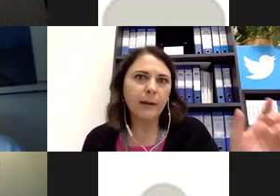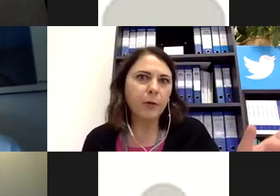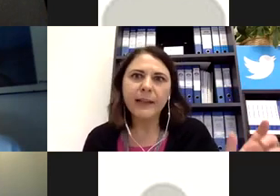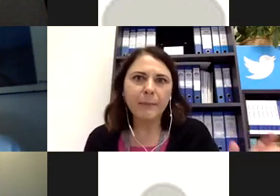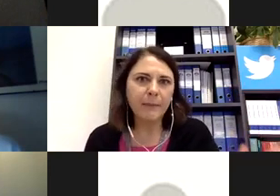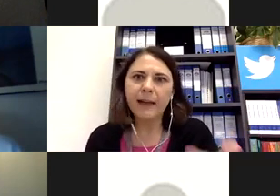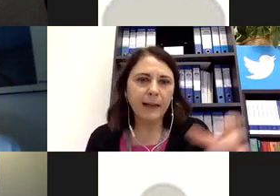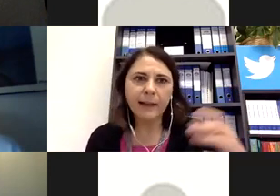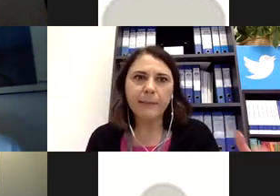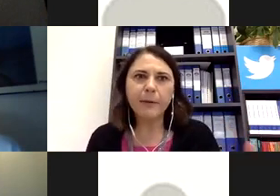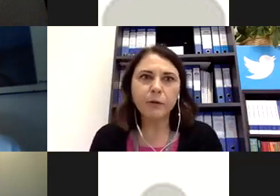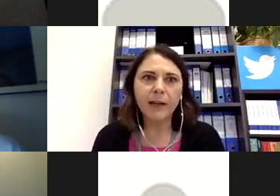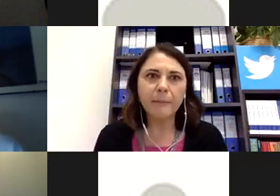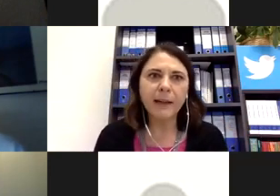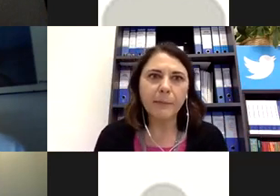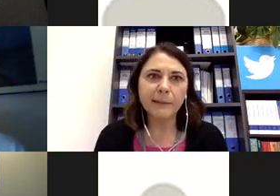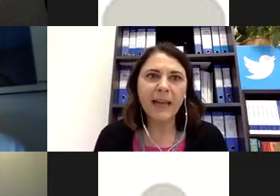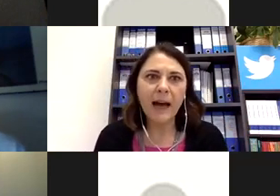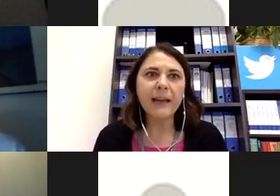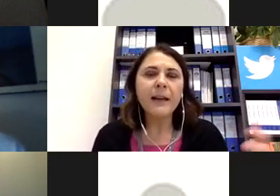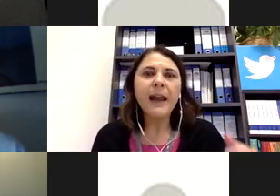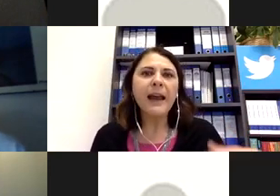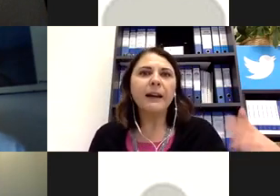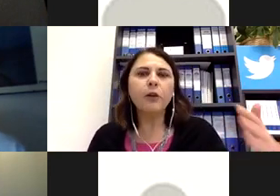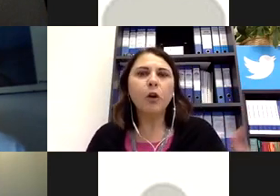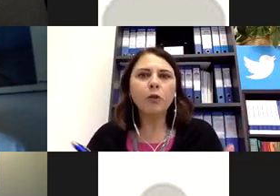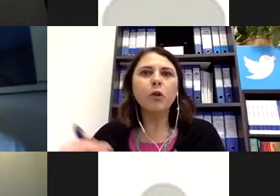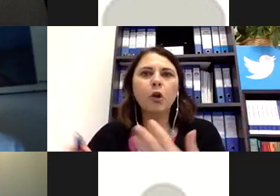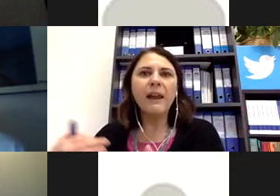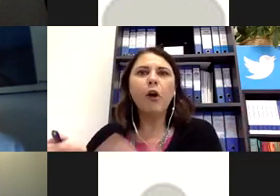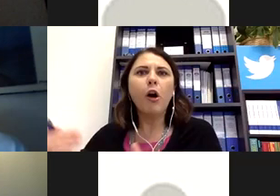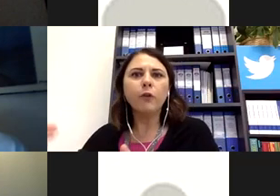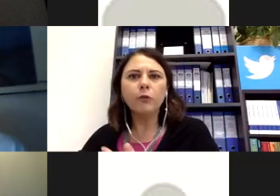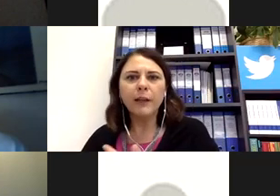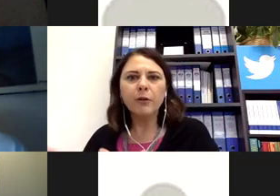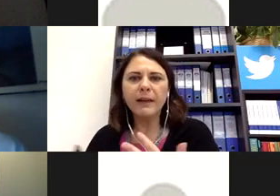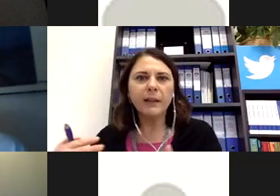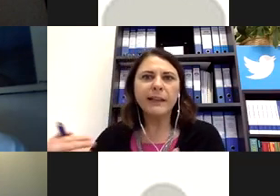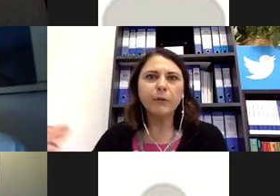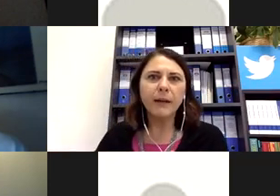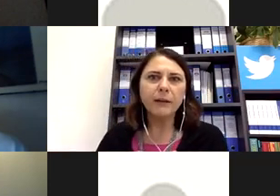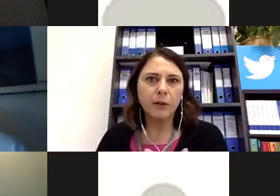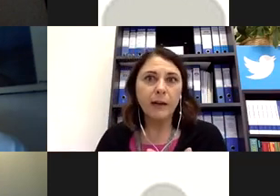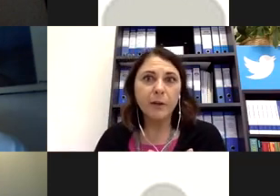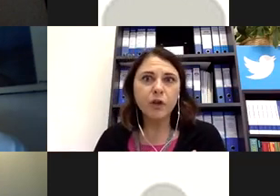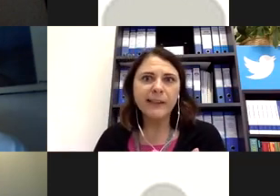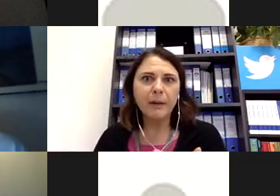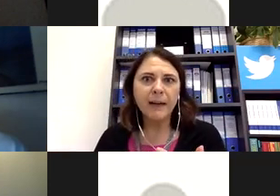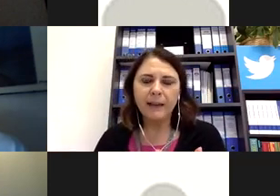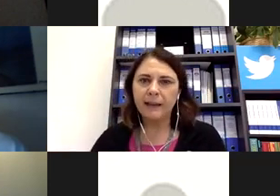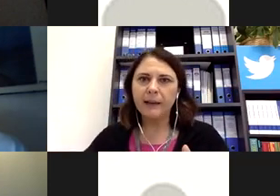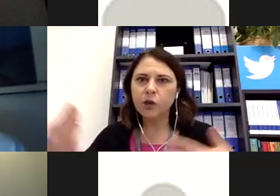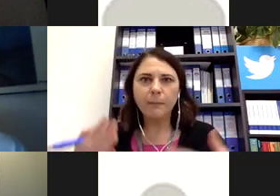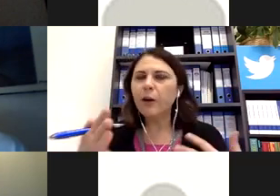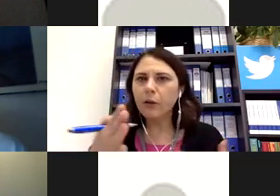concetto della politica permanente che è tipico delle campagne post-mediali e loro lo evolvono ulteriormente trasformandolo nell'emergenza